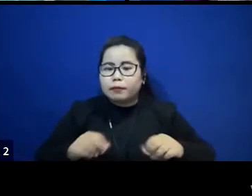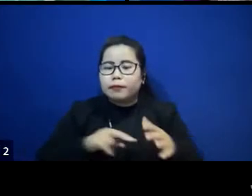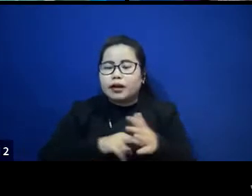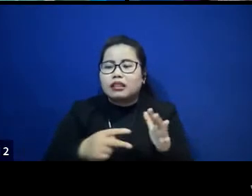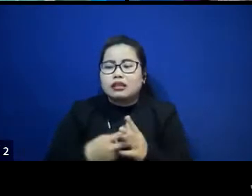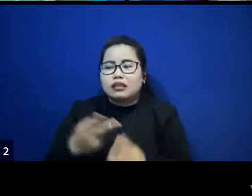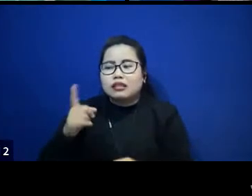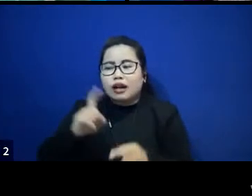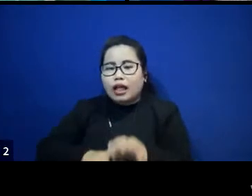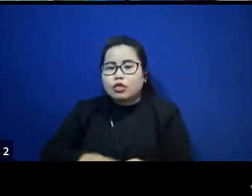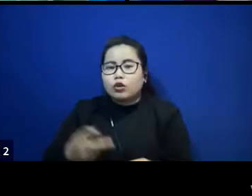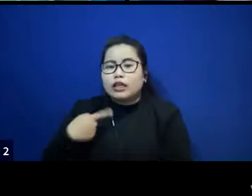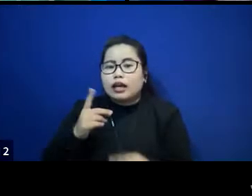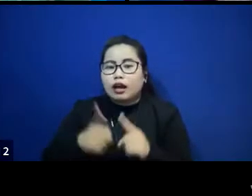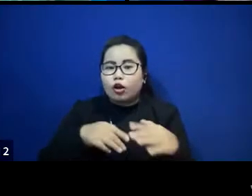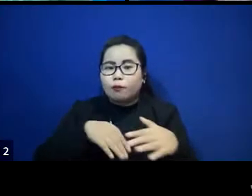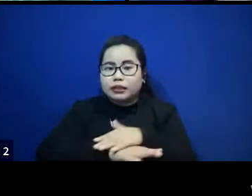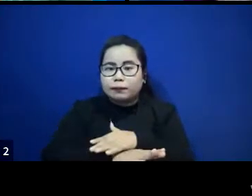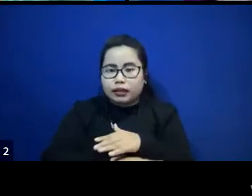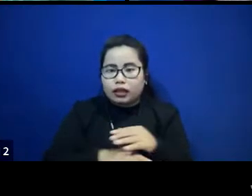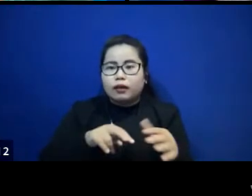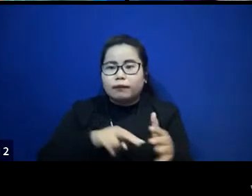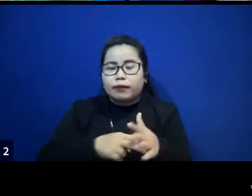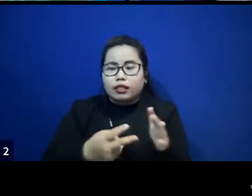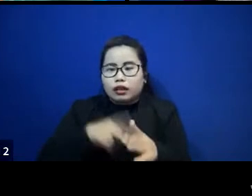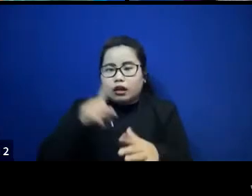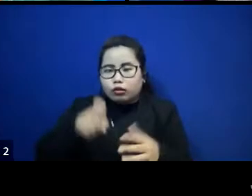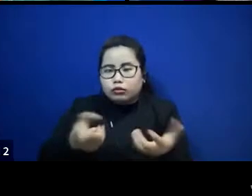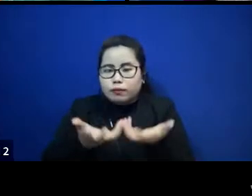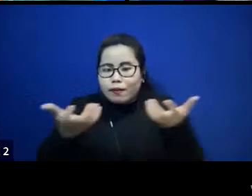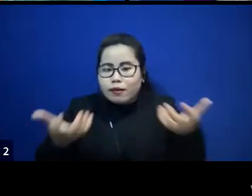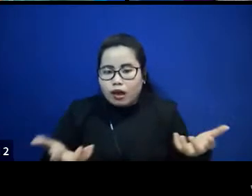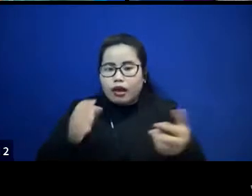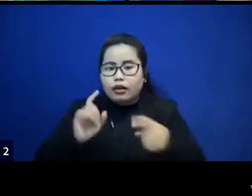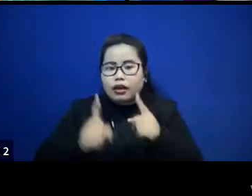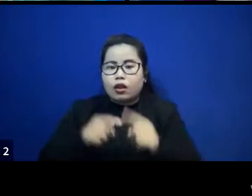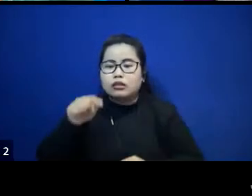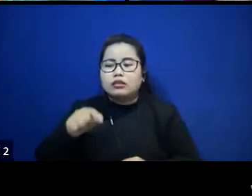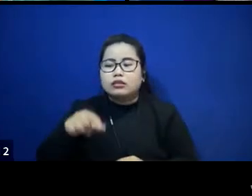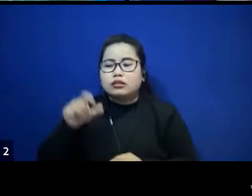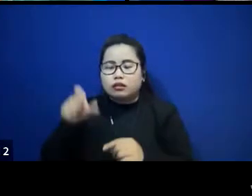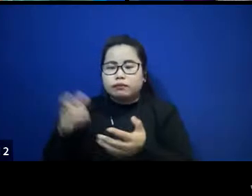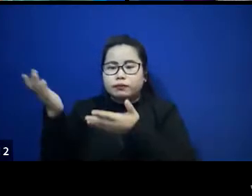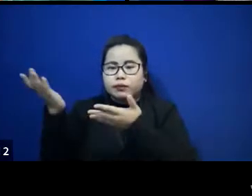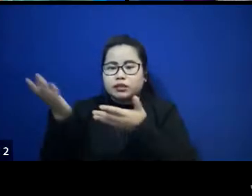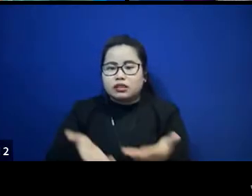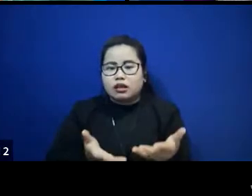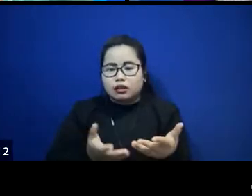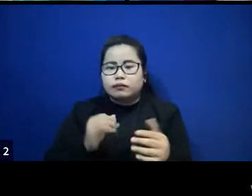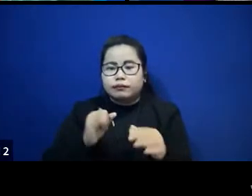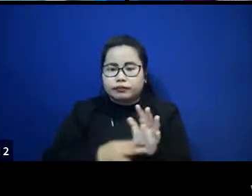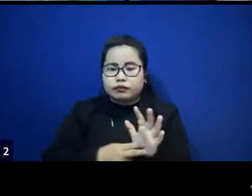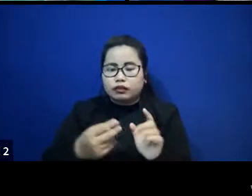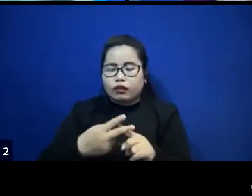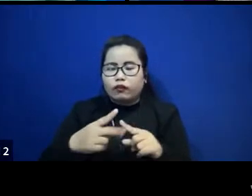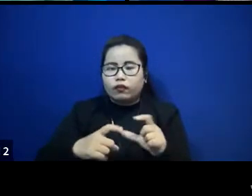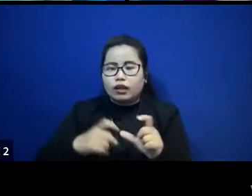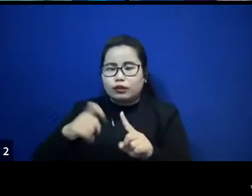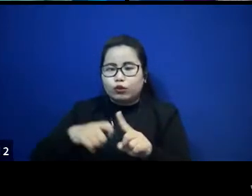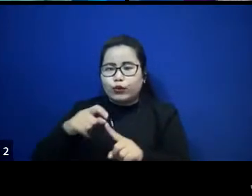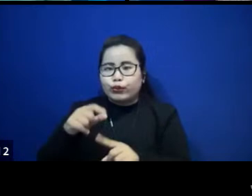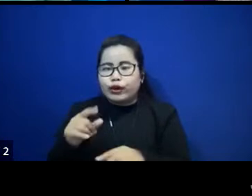terkadang kita dalam penyimpanannya jadi harus bedakan kalau dia melihat sebagai penyedia infrastruktur atau biasa bagi